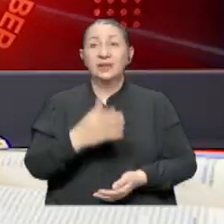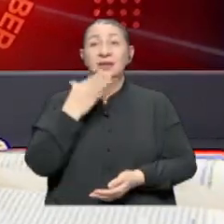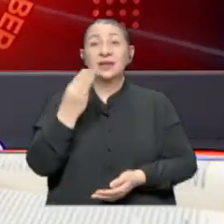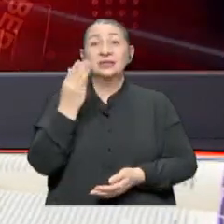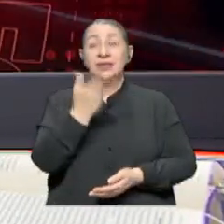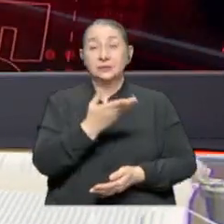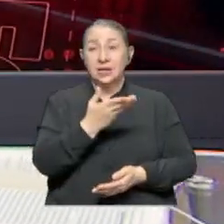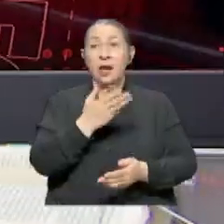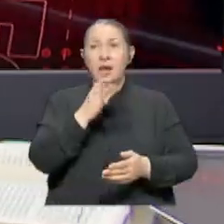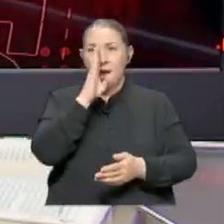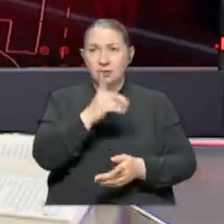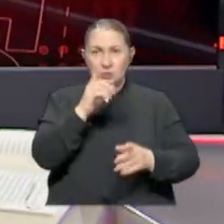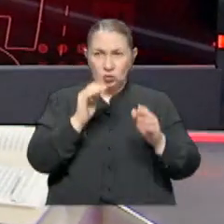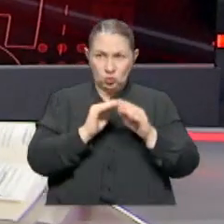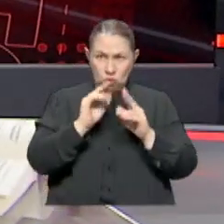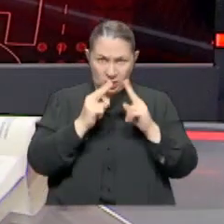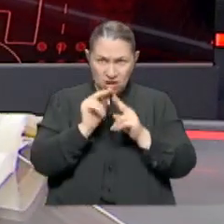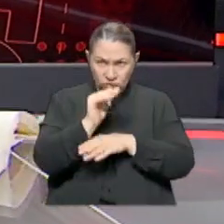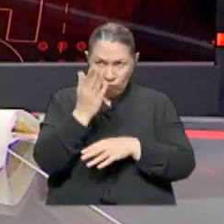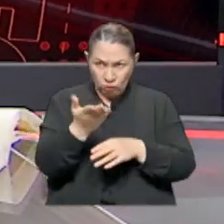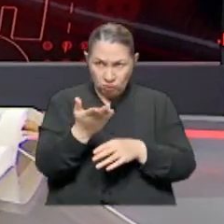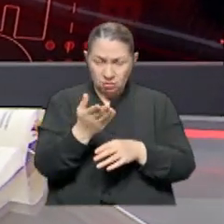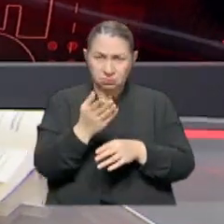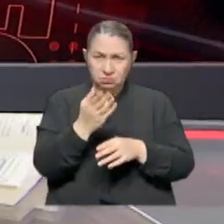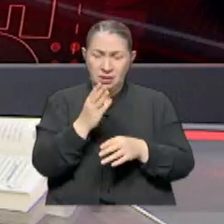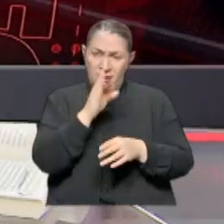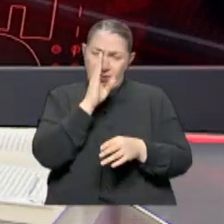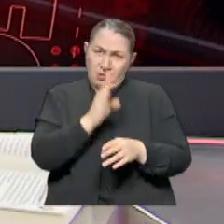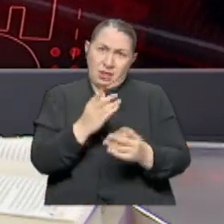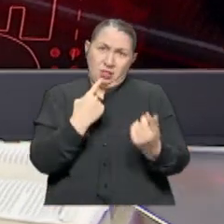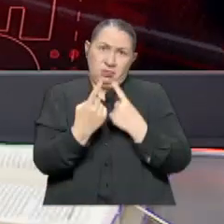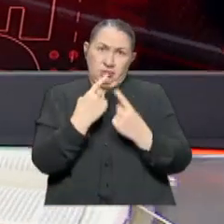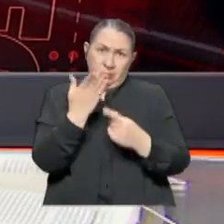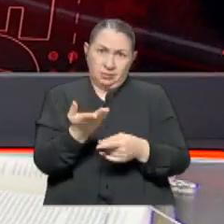Gençlerimiz peki adil bir dünyada yaşıyor mu? Adaletten bahsetmişken.